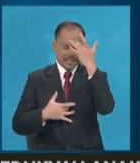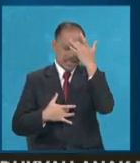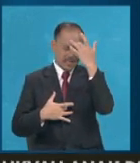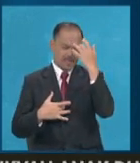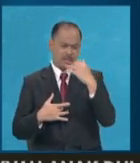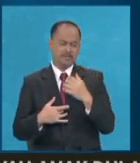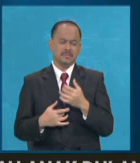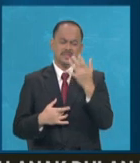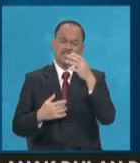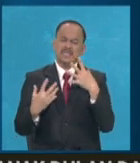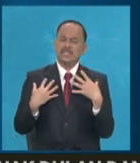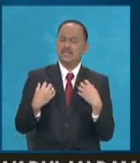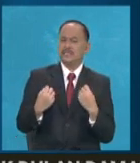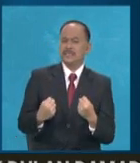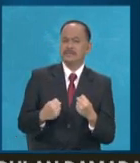kesehatan